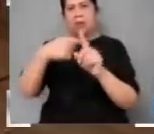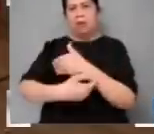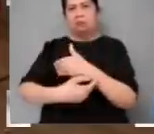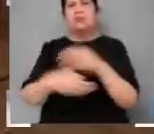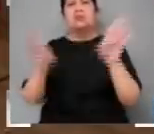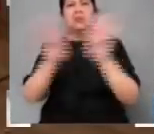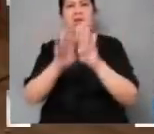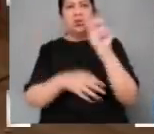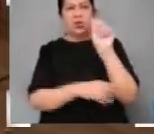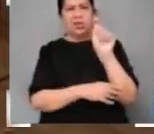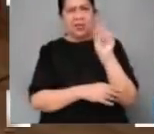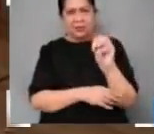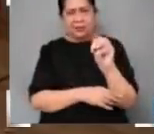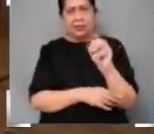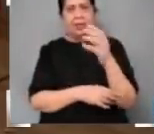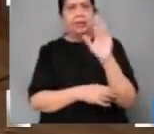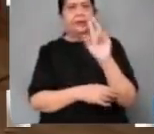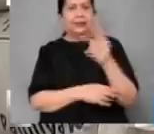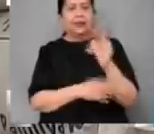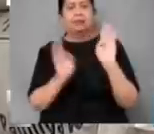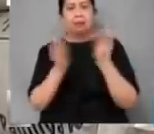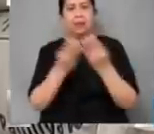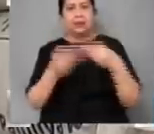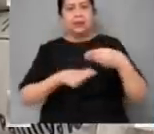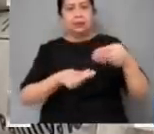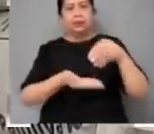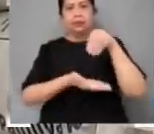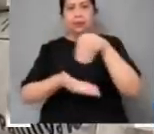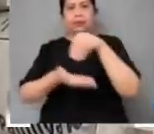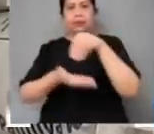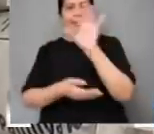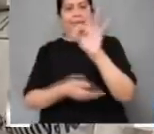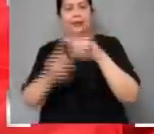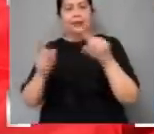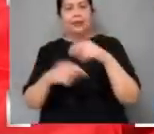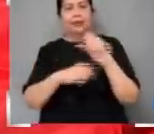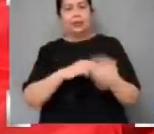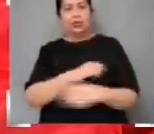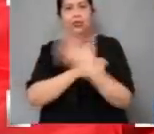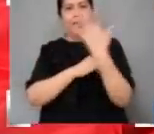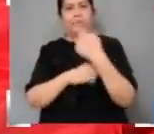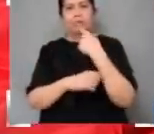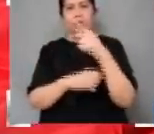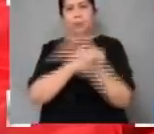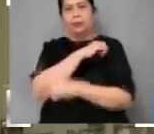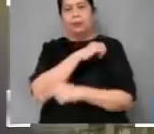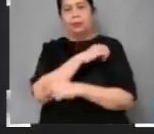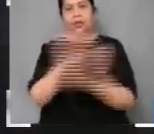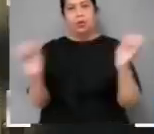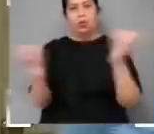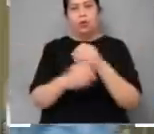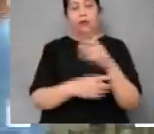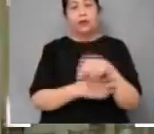ATM. Nasa second batch na ng pamamahagi ng donasyon sa siyam na bayan ng isla ng Siargao ayon sa provincial office ng Surigao del Norte.